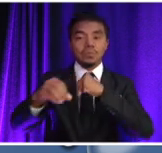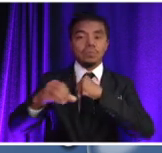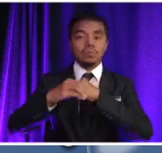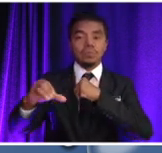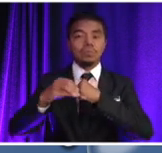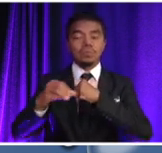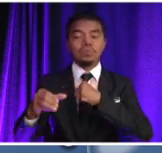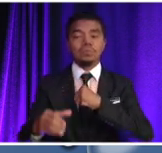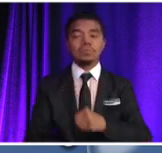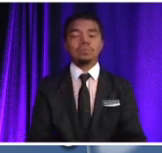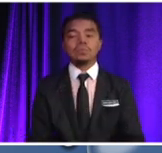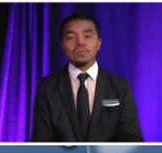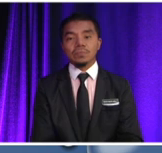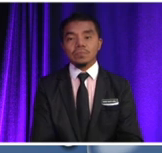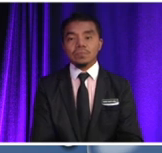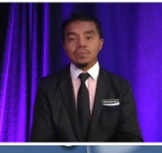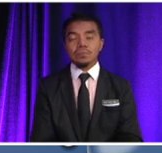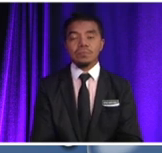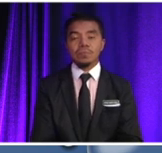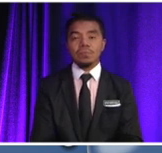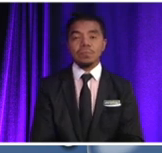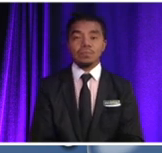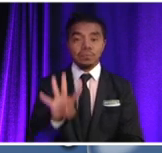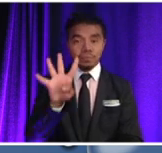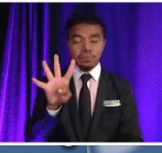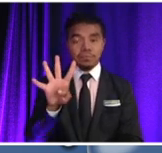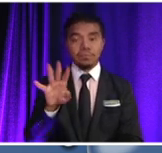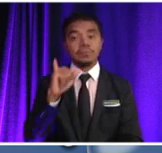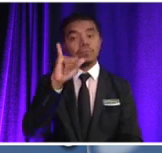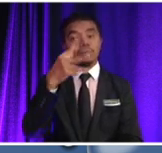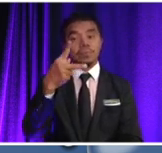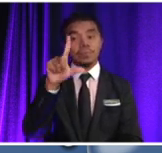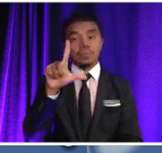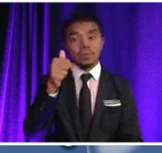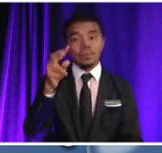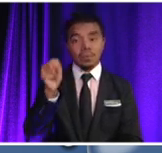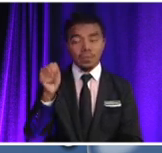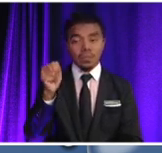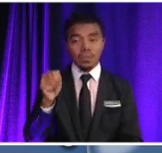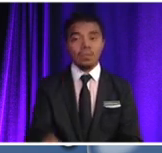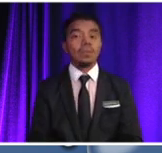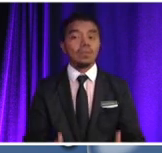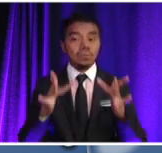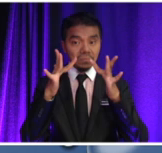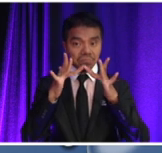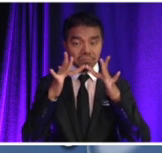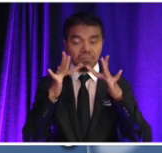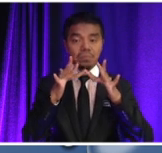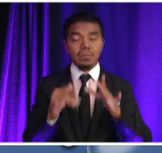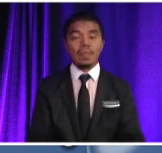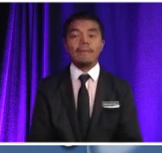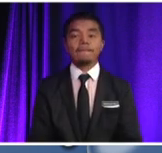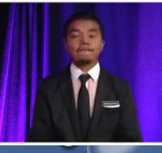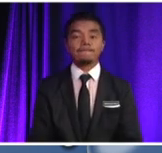serentak dengan pengiklanan Oke keempat ialah pengiklanan memperkenalkan produk melalui media massa seperti